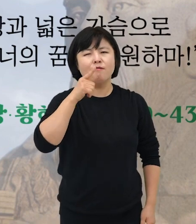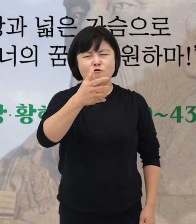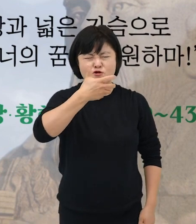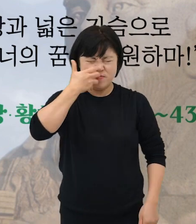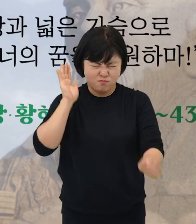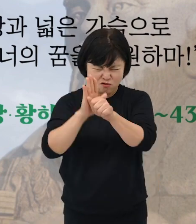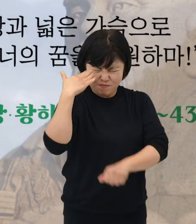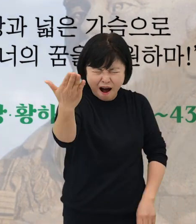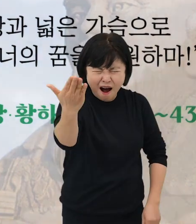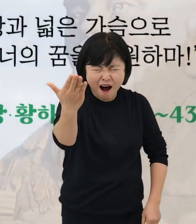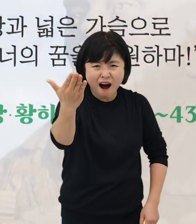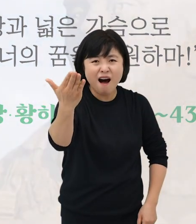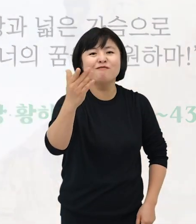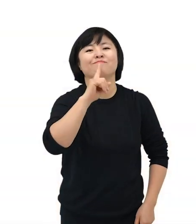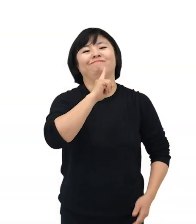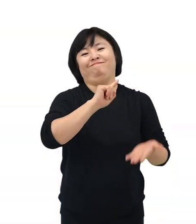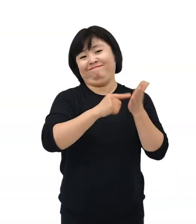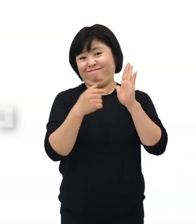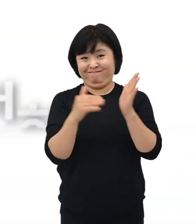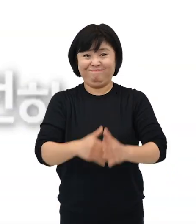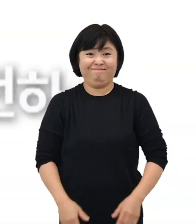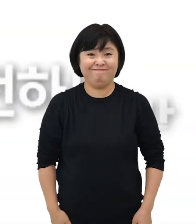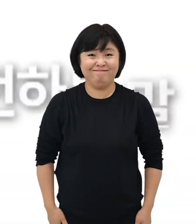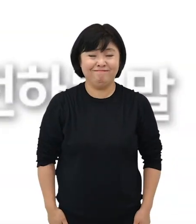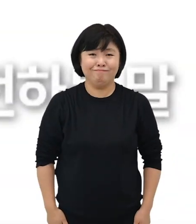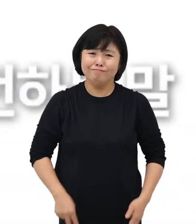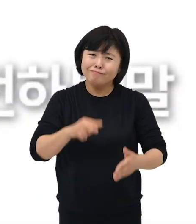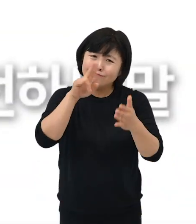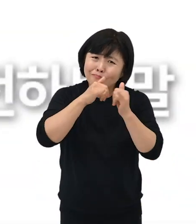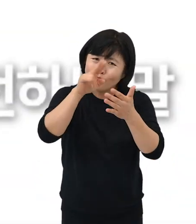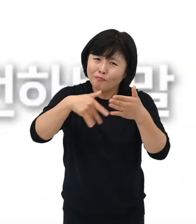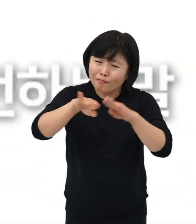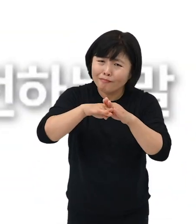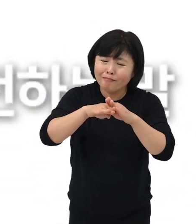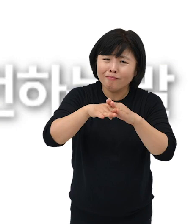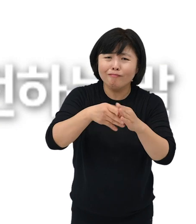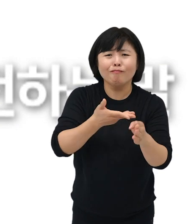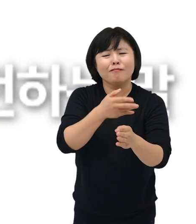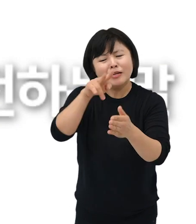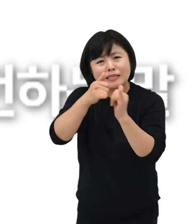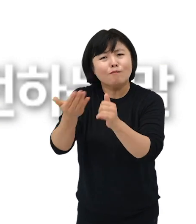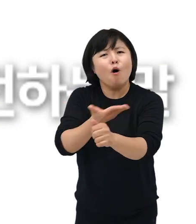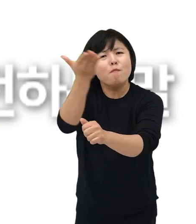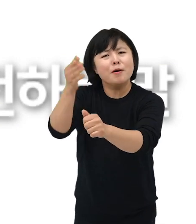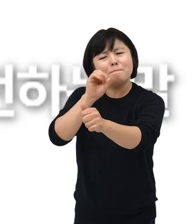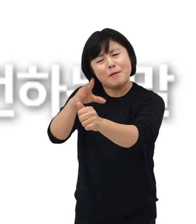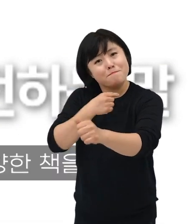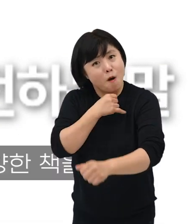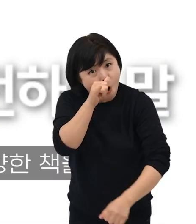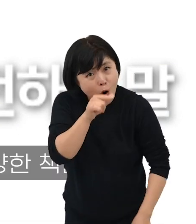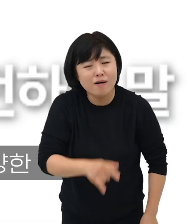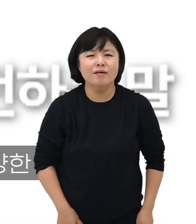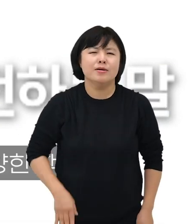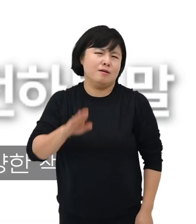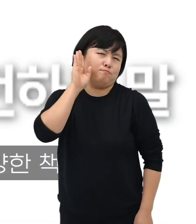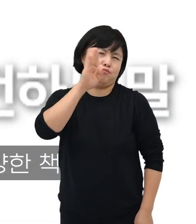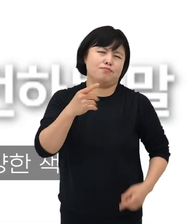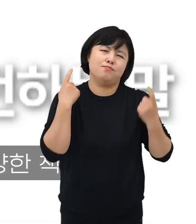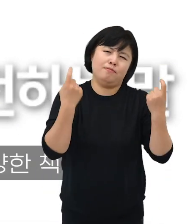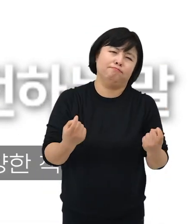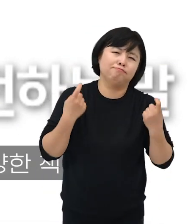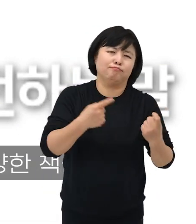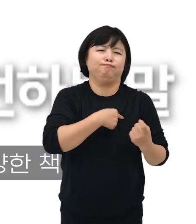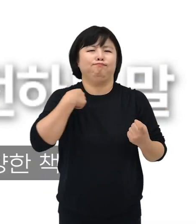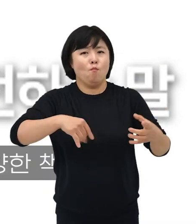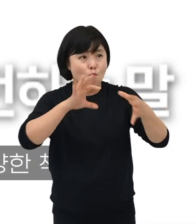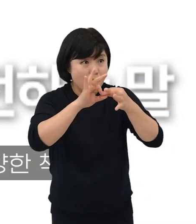꿈을 응원하마. 독자나 도서관 이용자분들한테 전해주실 말씀 있으시면 좀. 앞으로 여행을